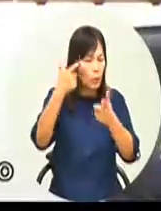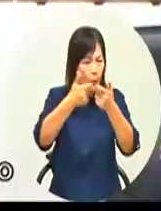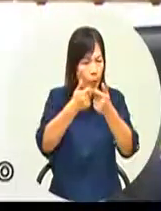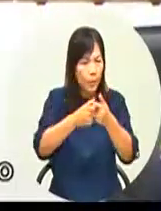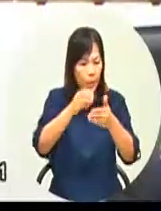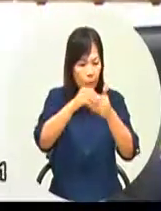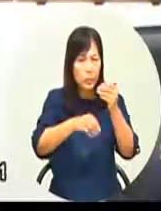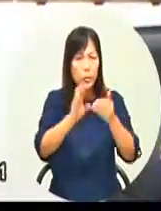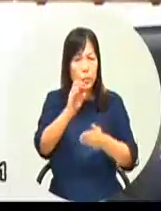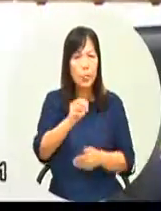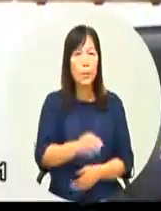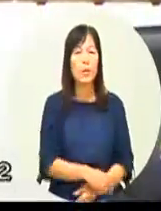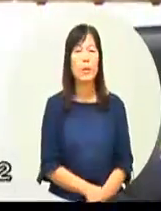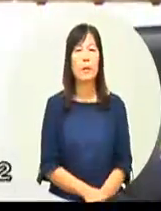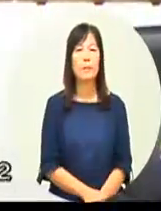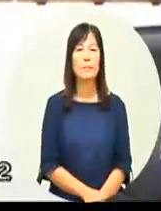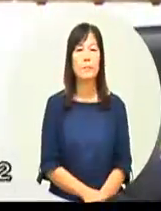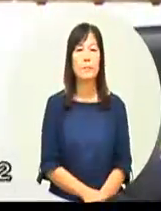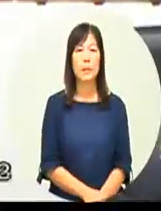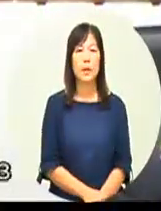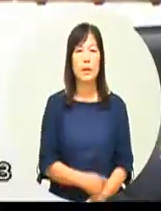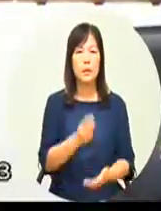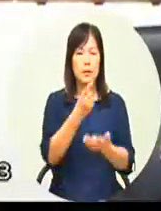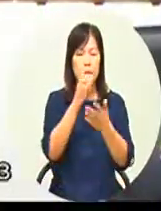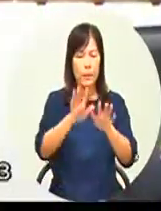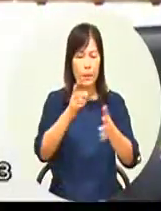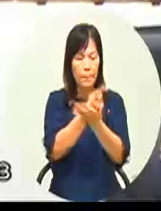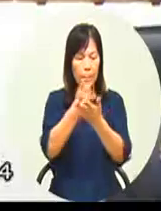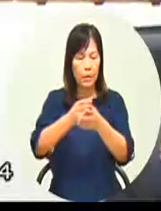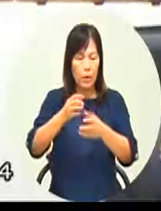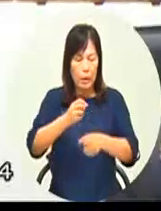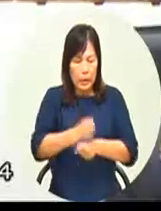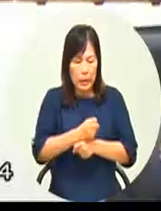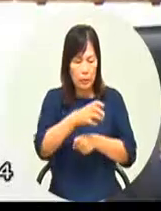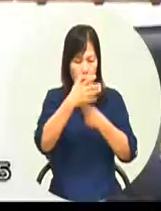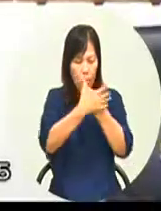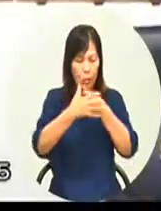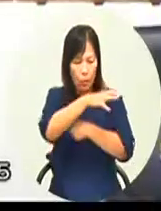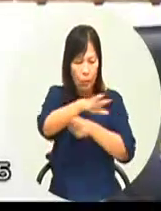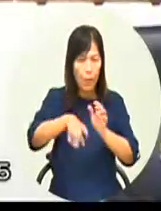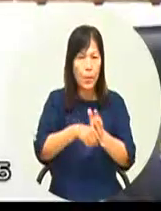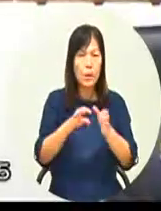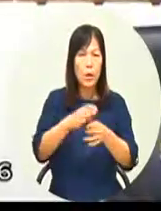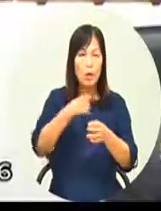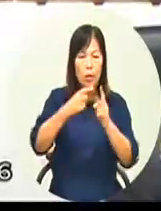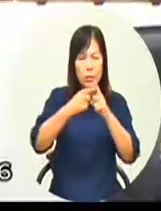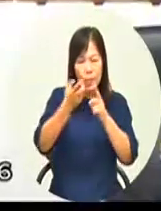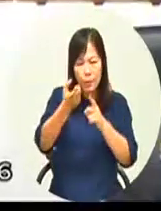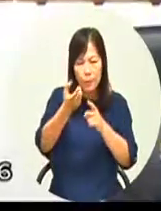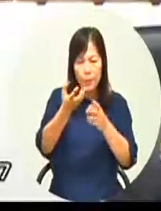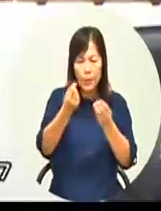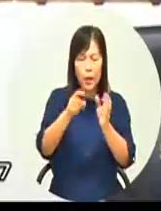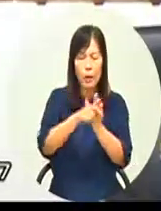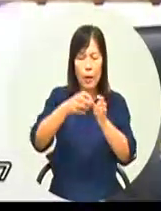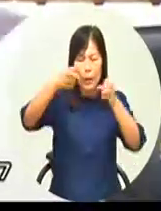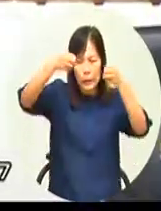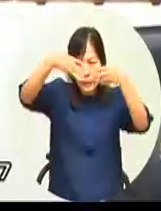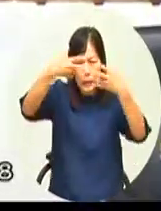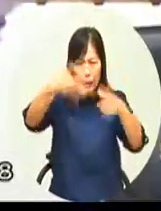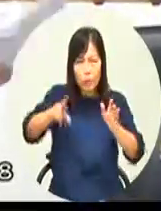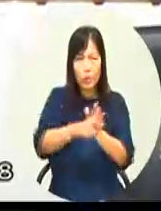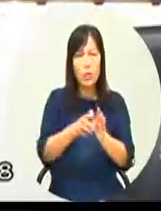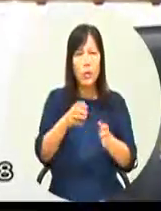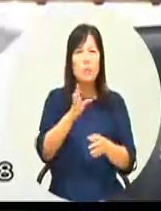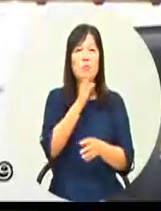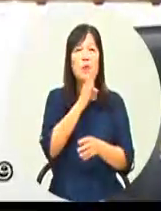措施？那当然，现在大家注重环保，如果说没有人的话，开那么多灯，其实我觉得也不是，是说我们怎